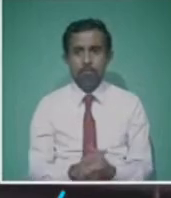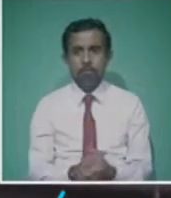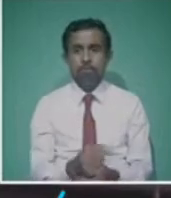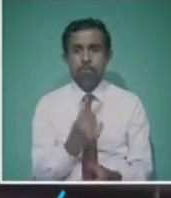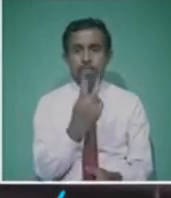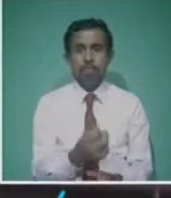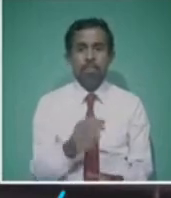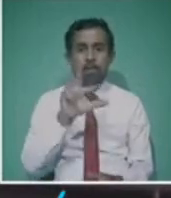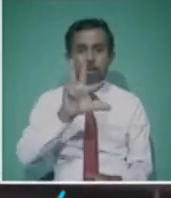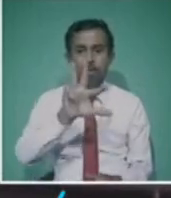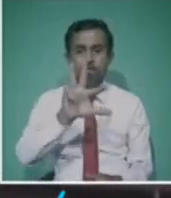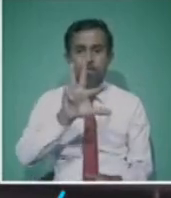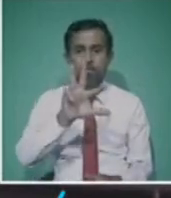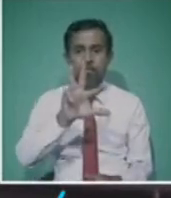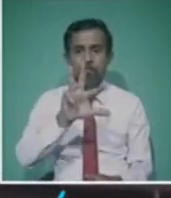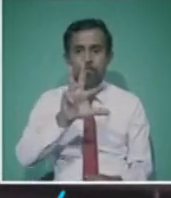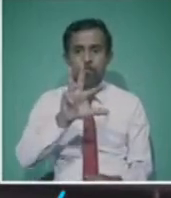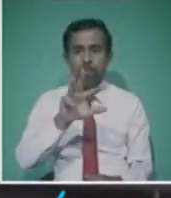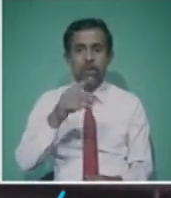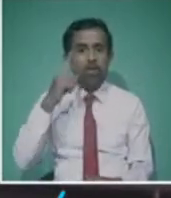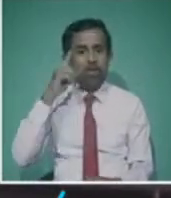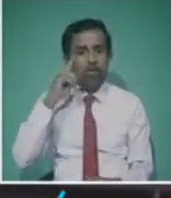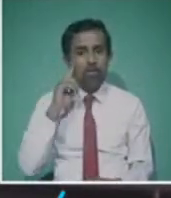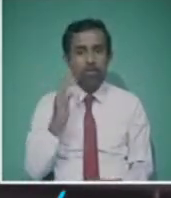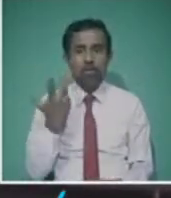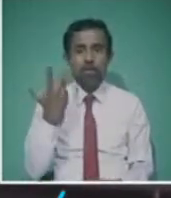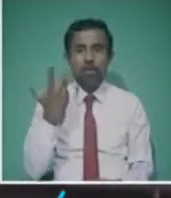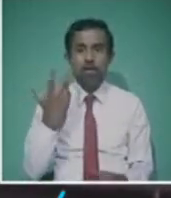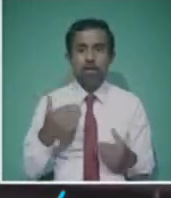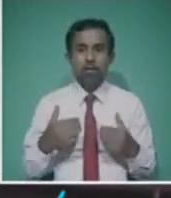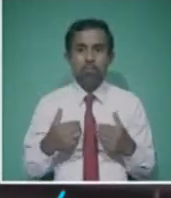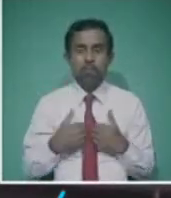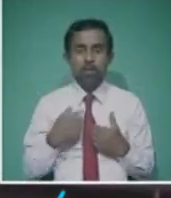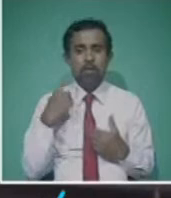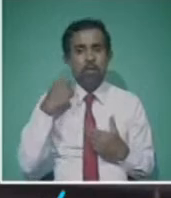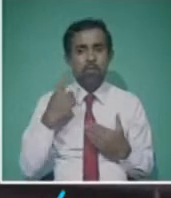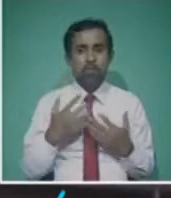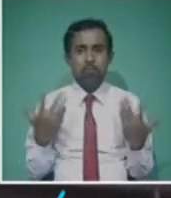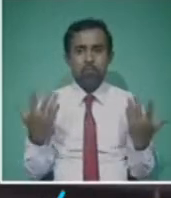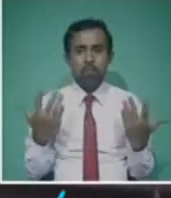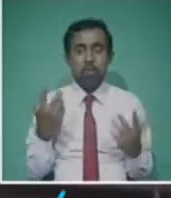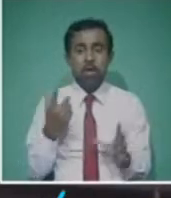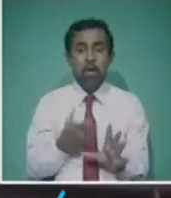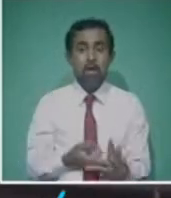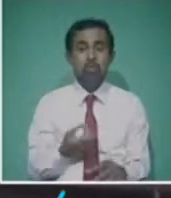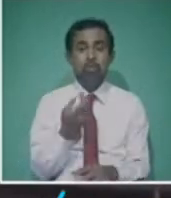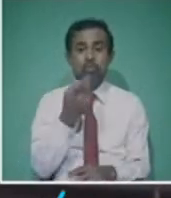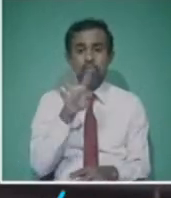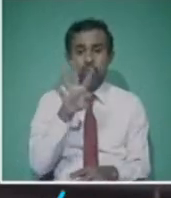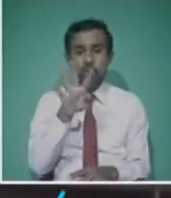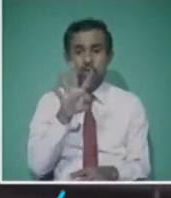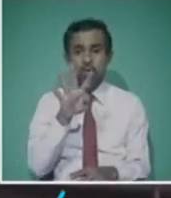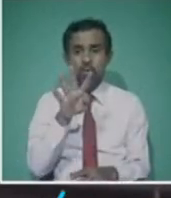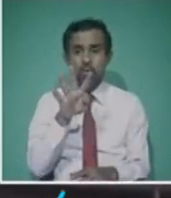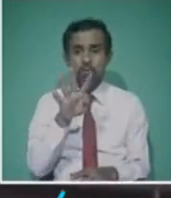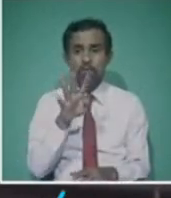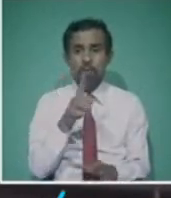पारनेदास नमे दंडिम नतु मट हितरवी दाहत्र मगे जीवित